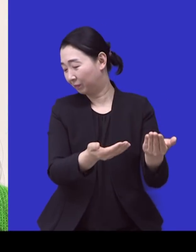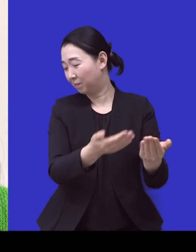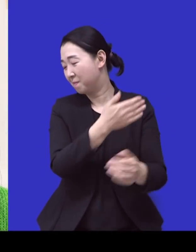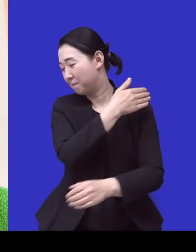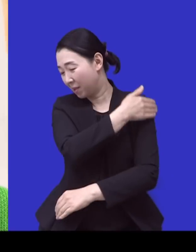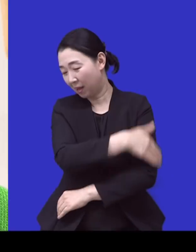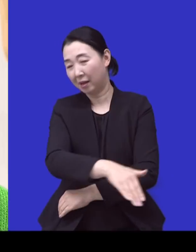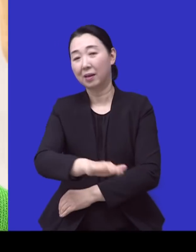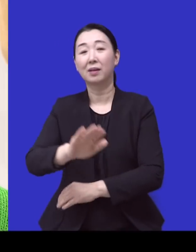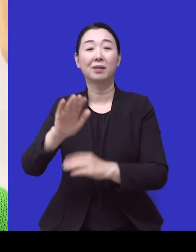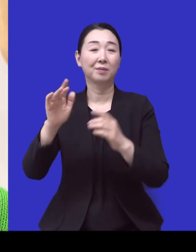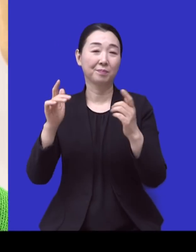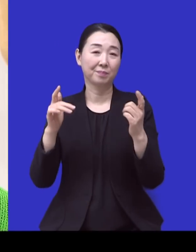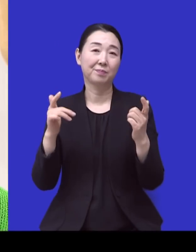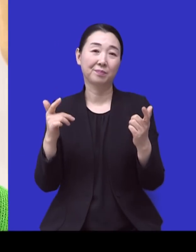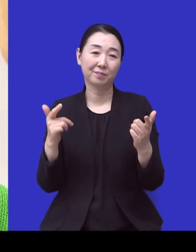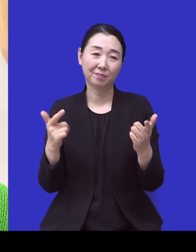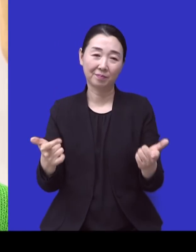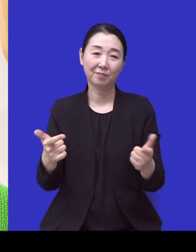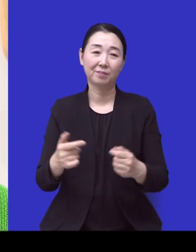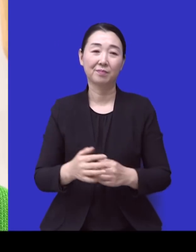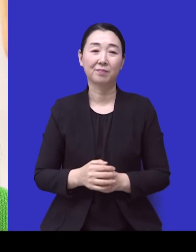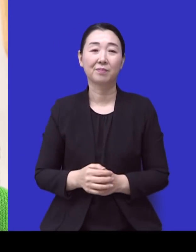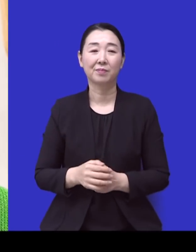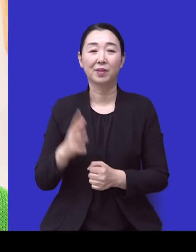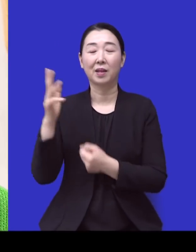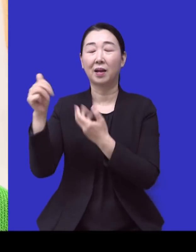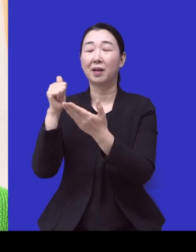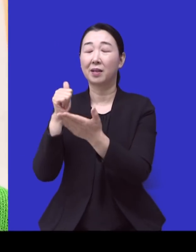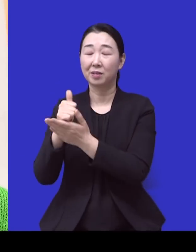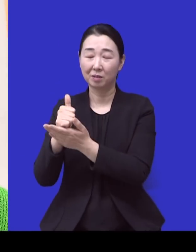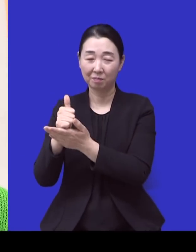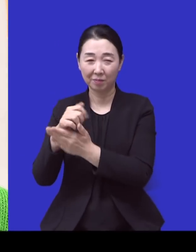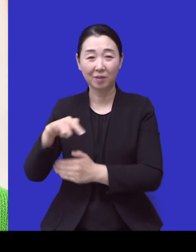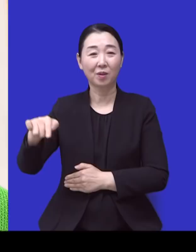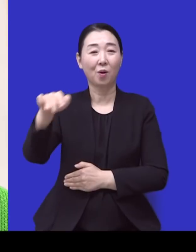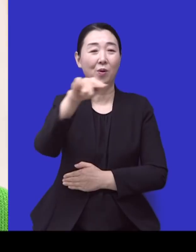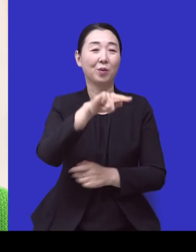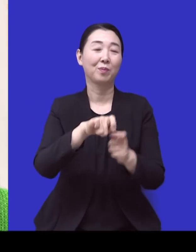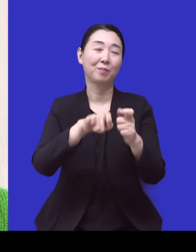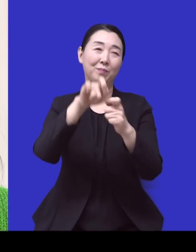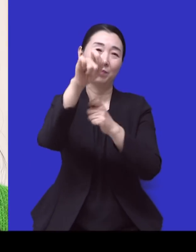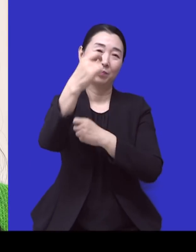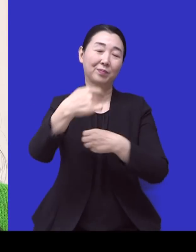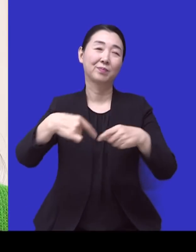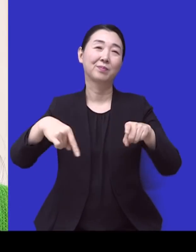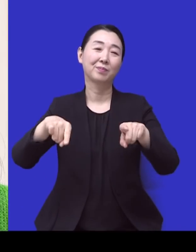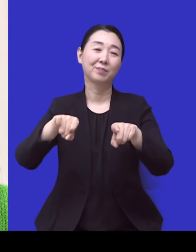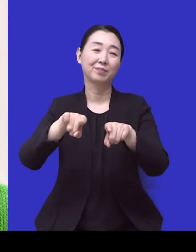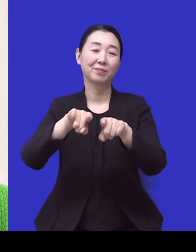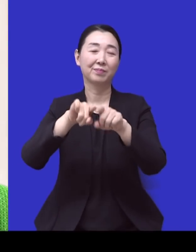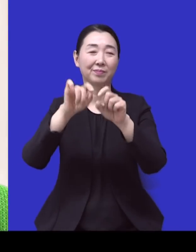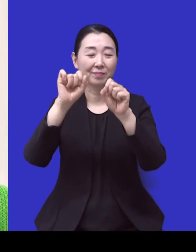버려두지 않으리. 내가 너희와 영원히